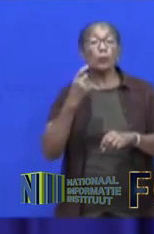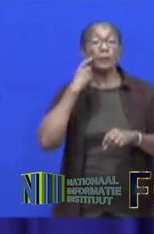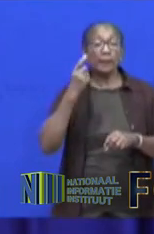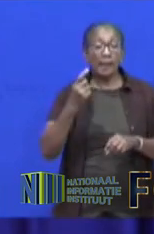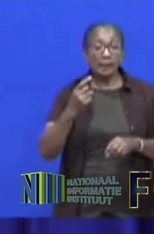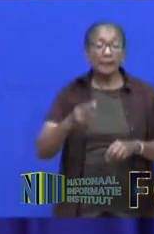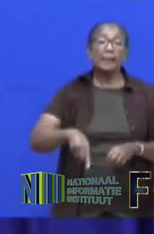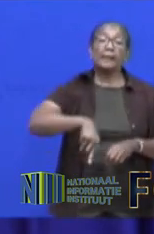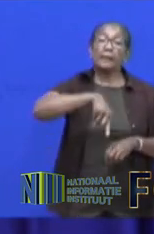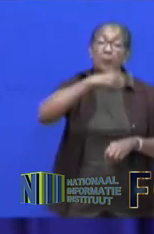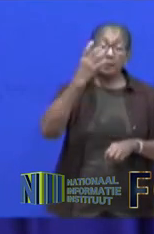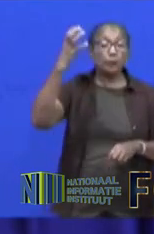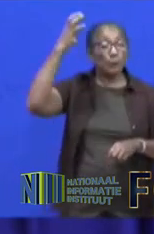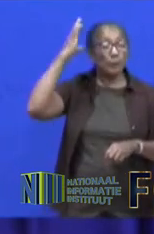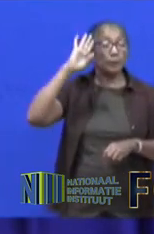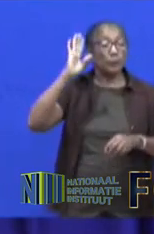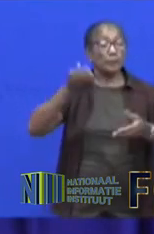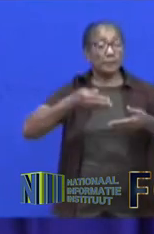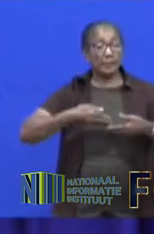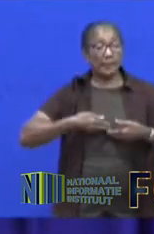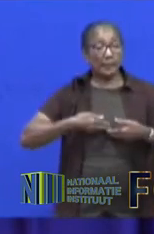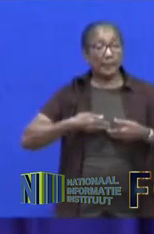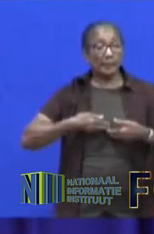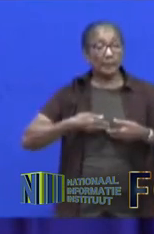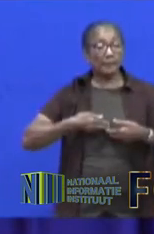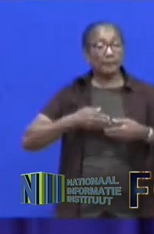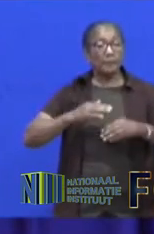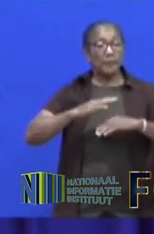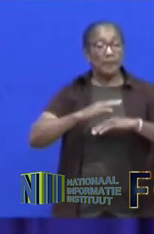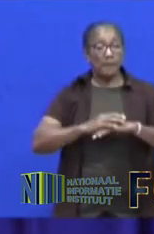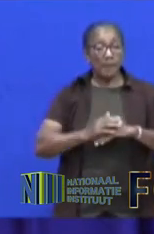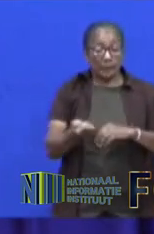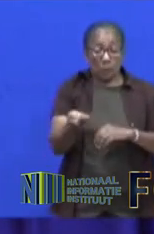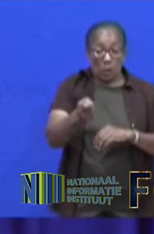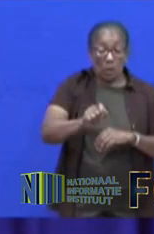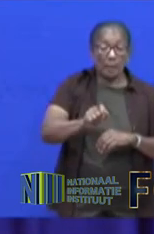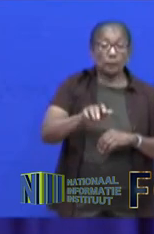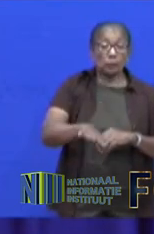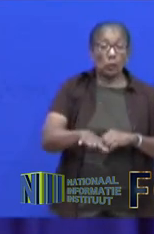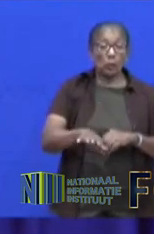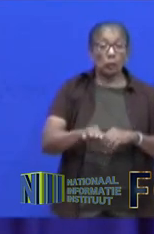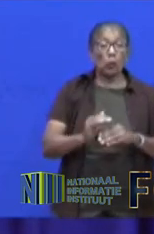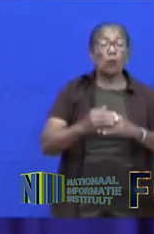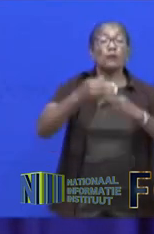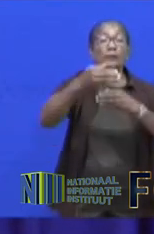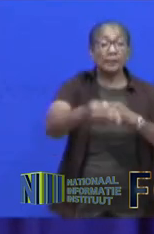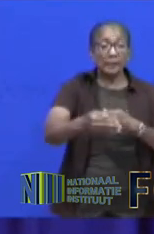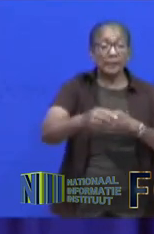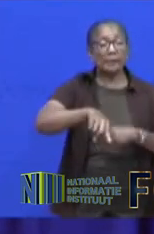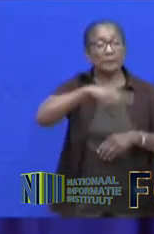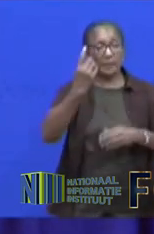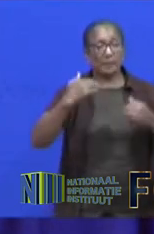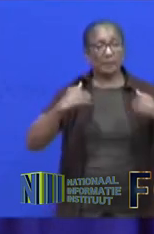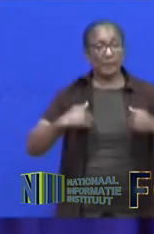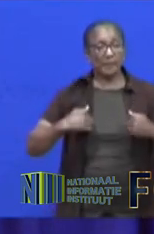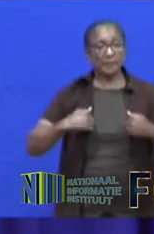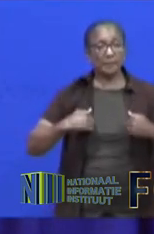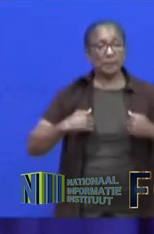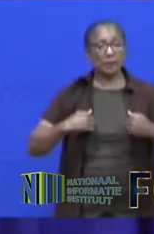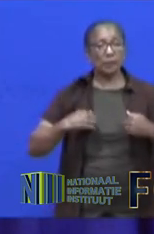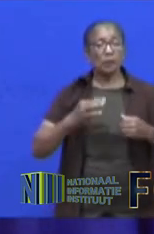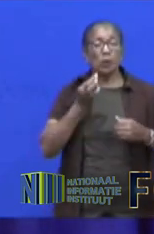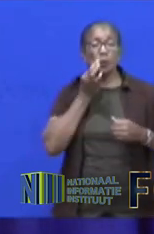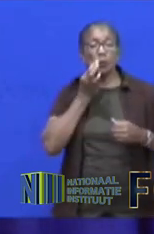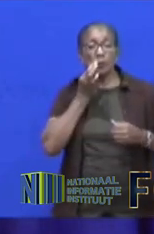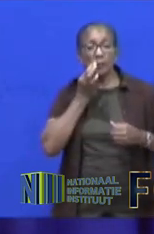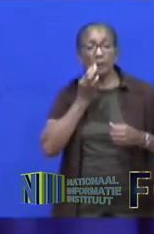meeste problemen die de politie krijgt met zeg maar die lockdown overtreders, dat het meer mensen zijn die in het zuidelijk deel